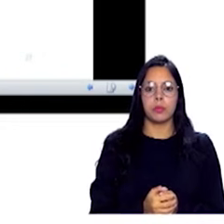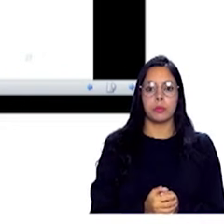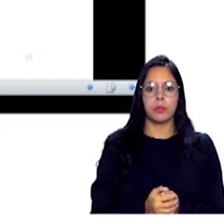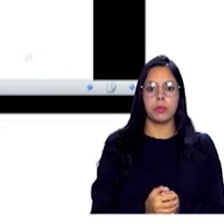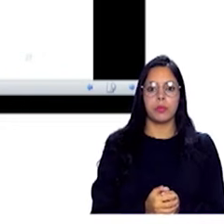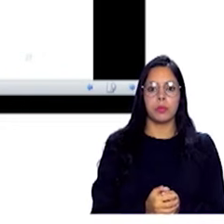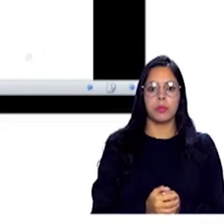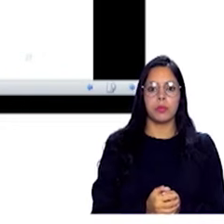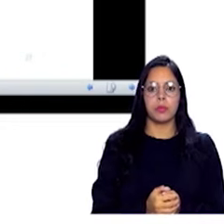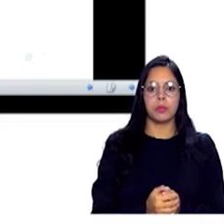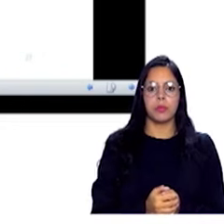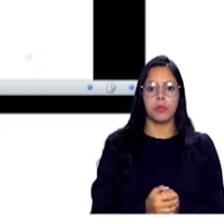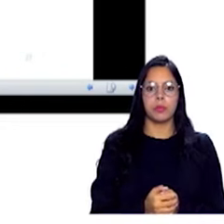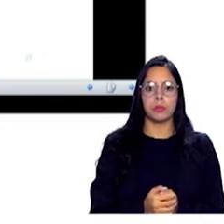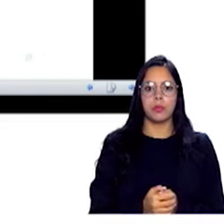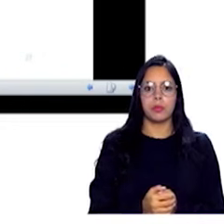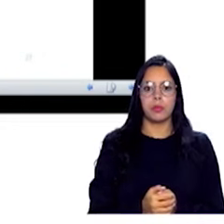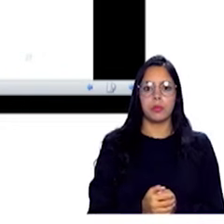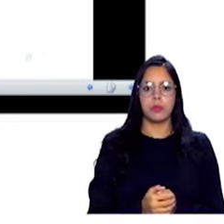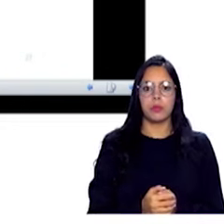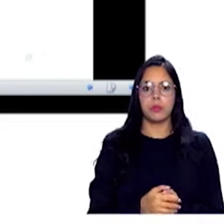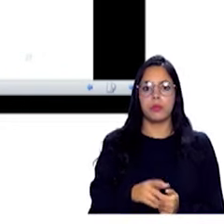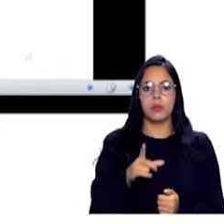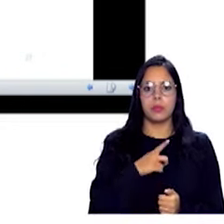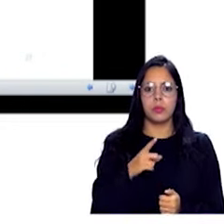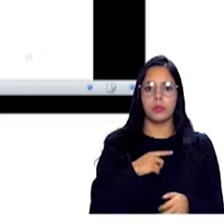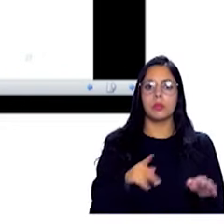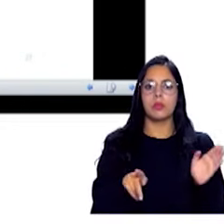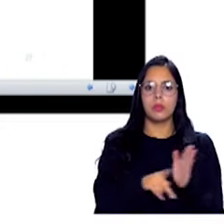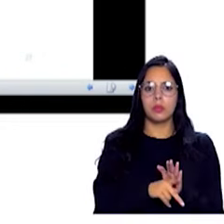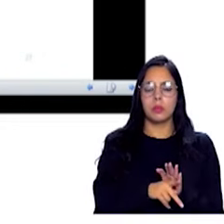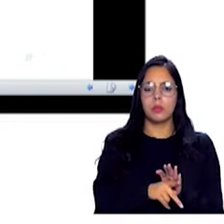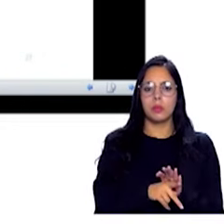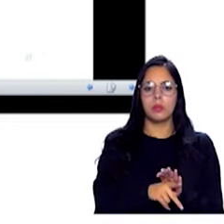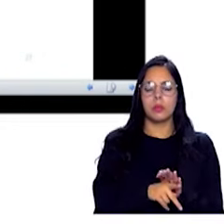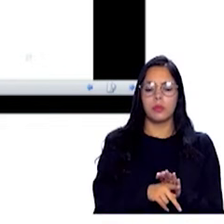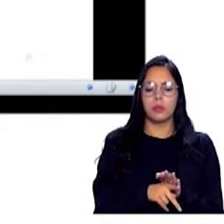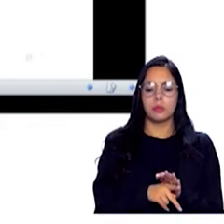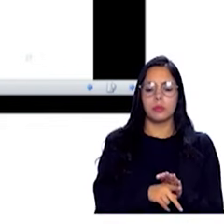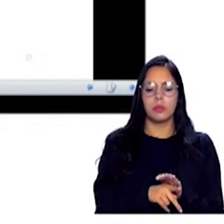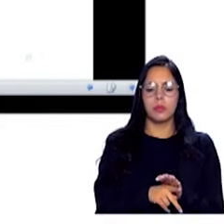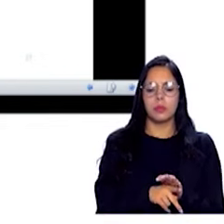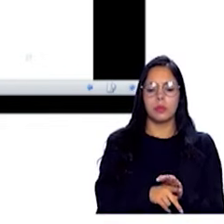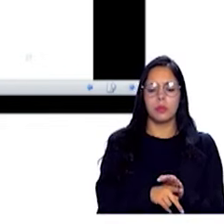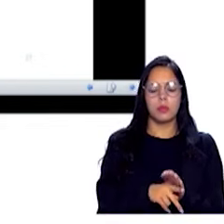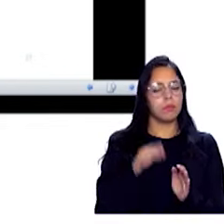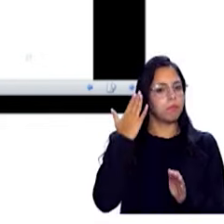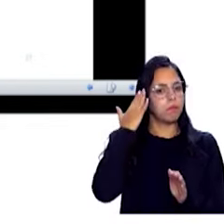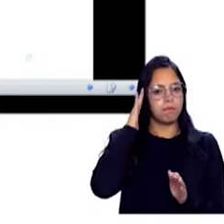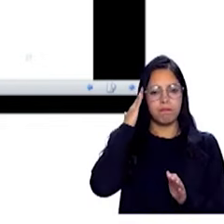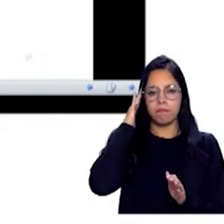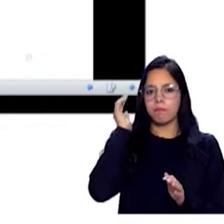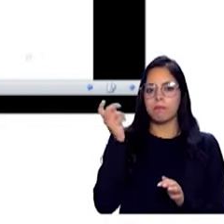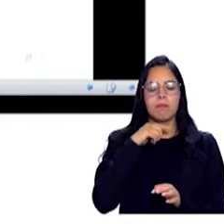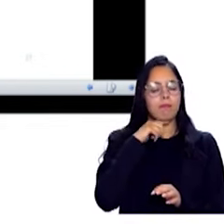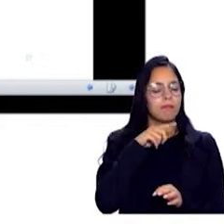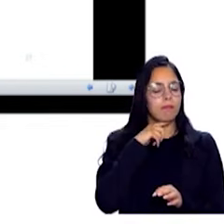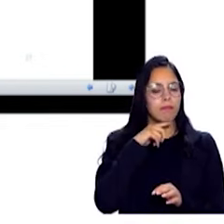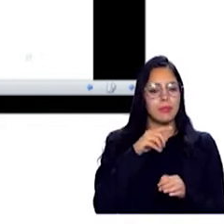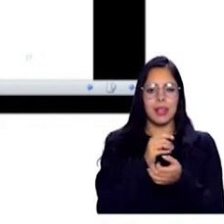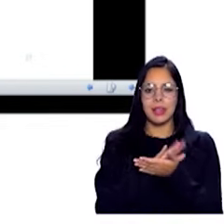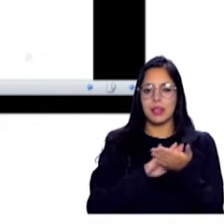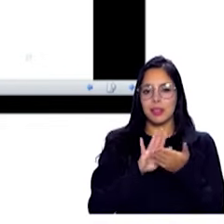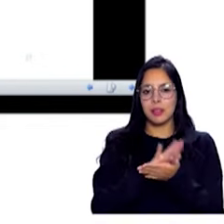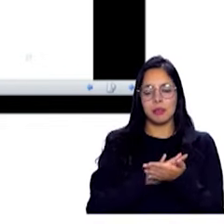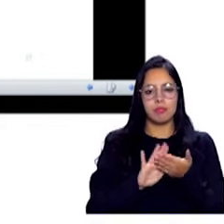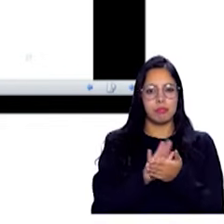pregiudiziale Sia identico al controllo svolto decidendo un ricorso in altre parole si potrebbe pensare che Il controllo Sia lo